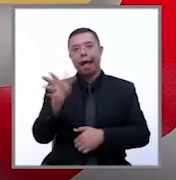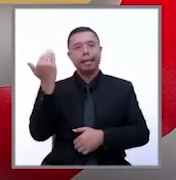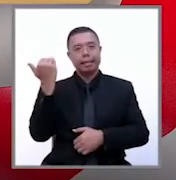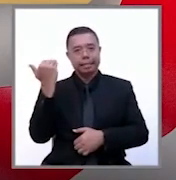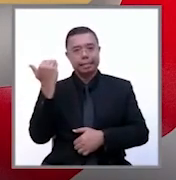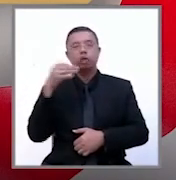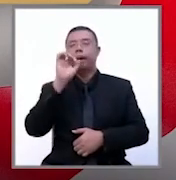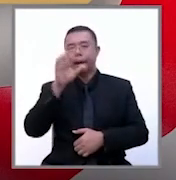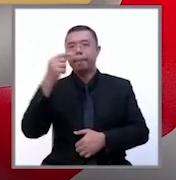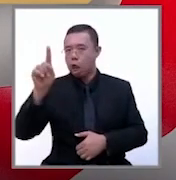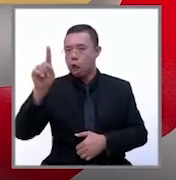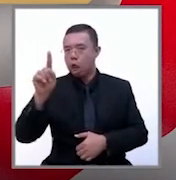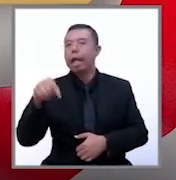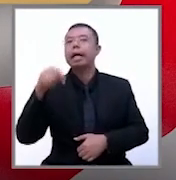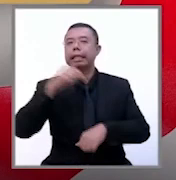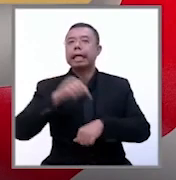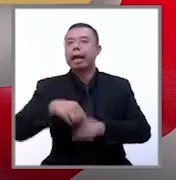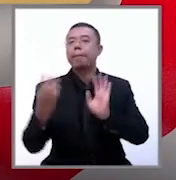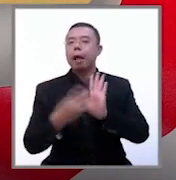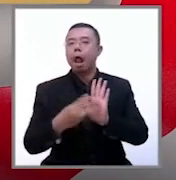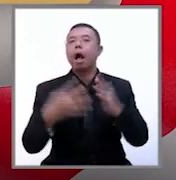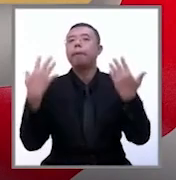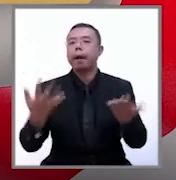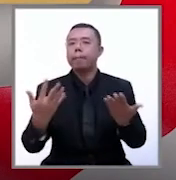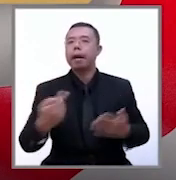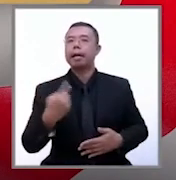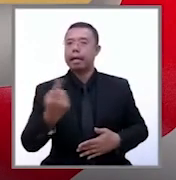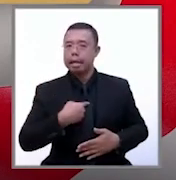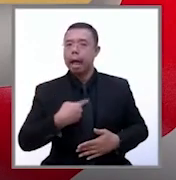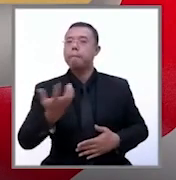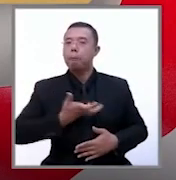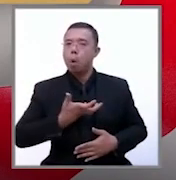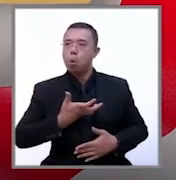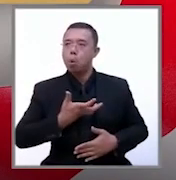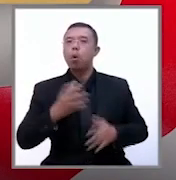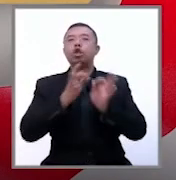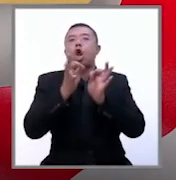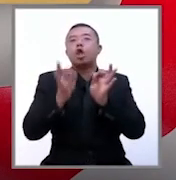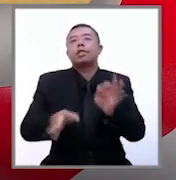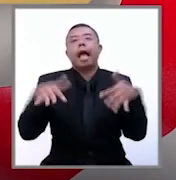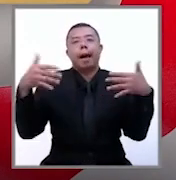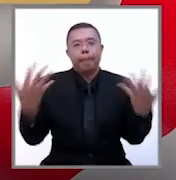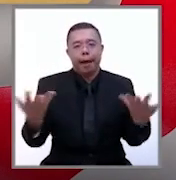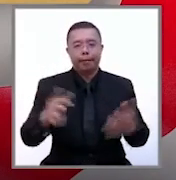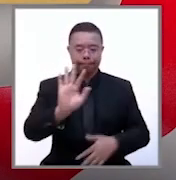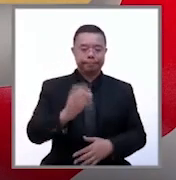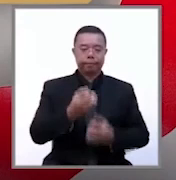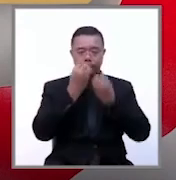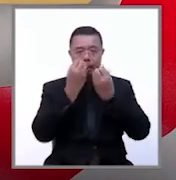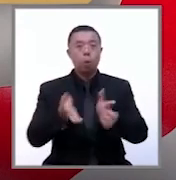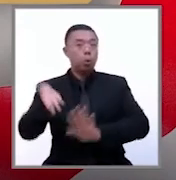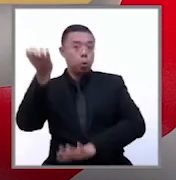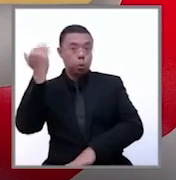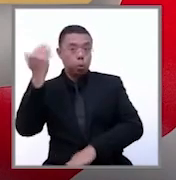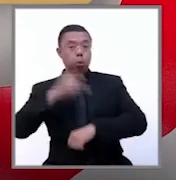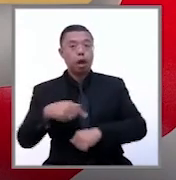tadi Nah persoalannya sekarang bagaimana kita mau menyelesaikan itu begini dulu